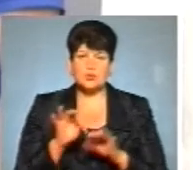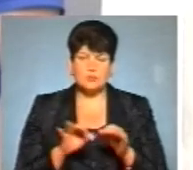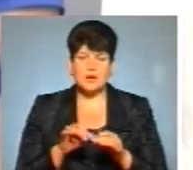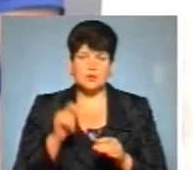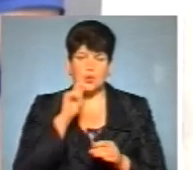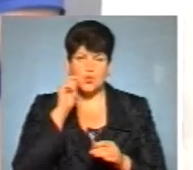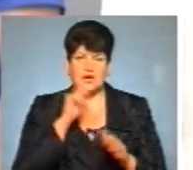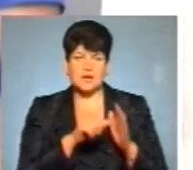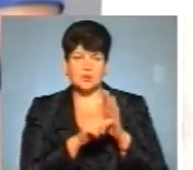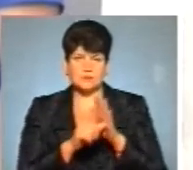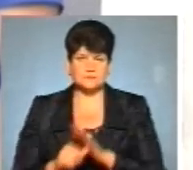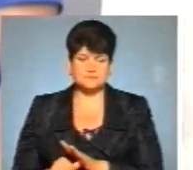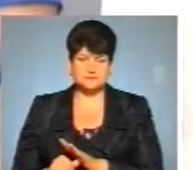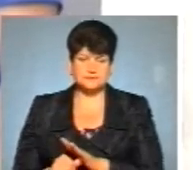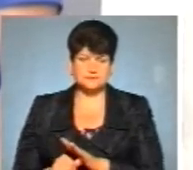українофобів і